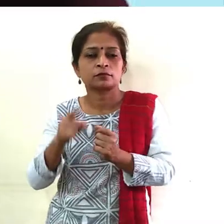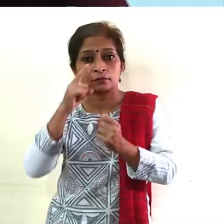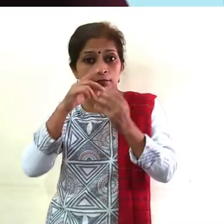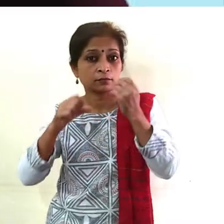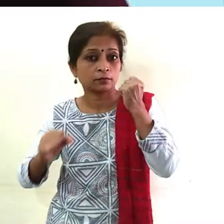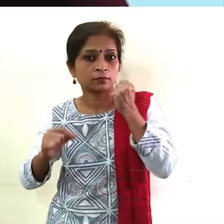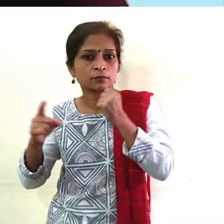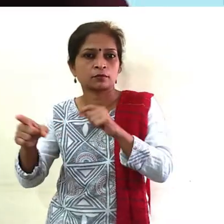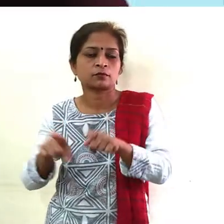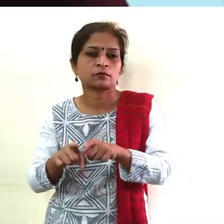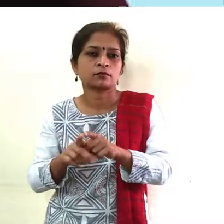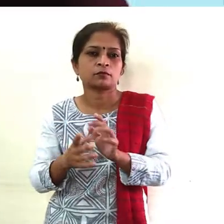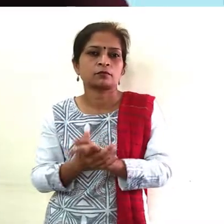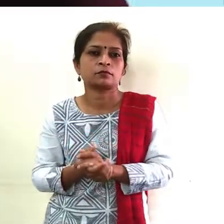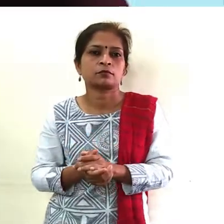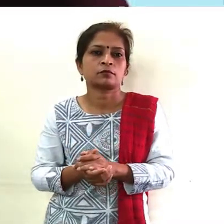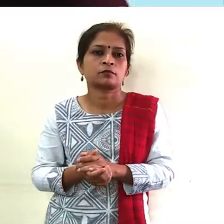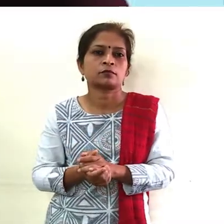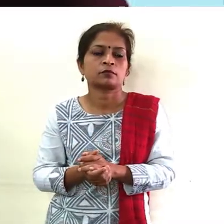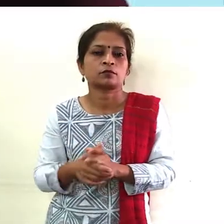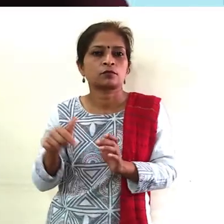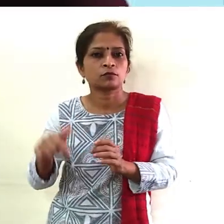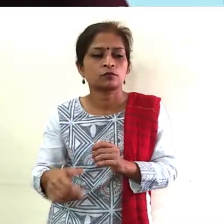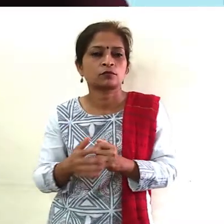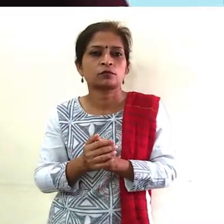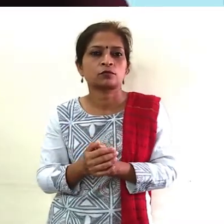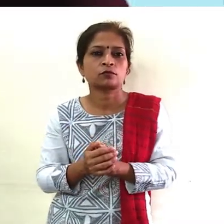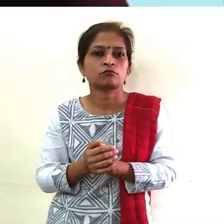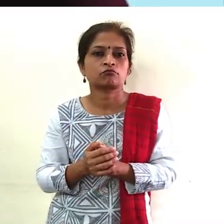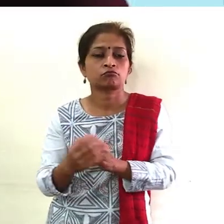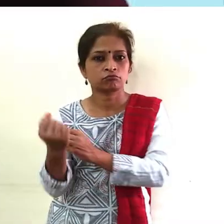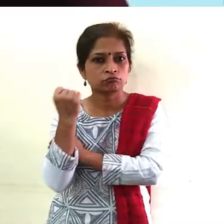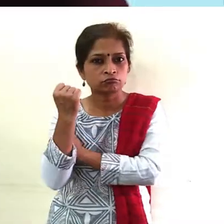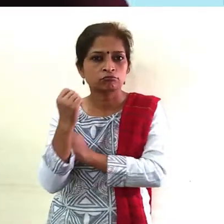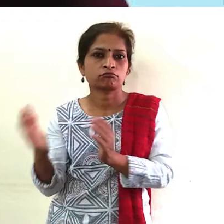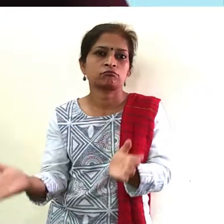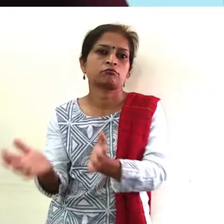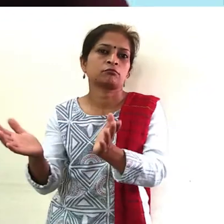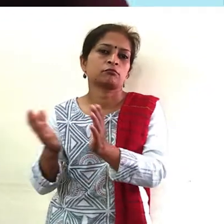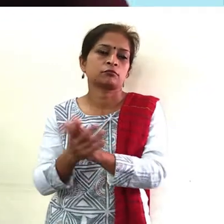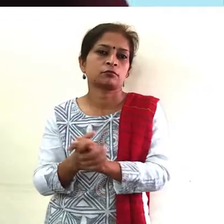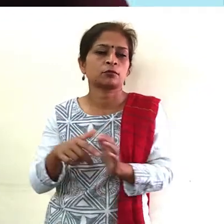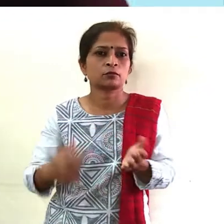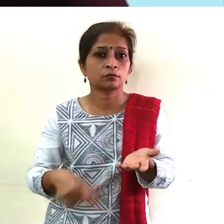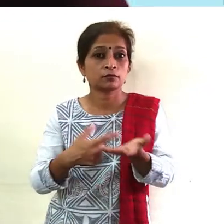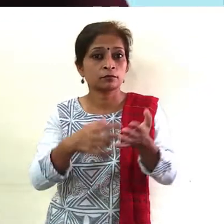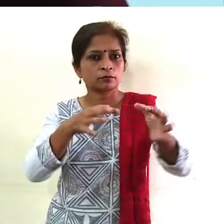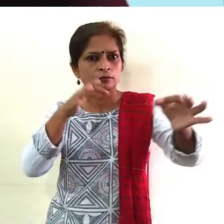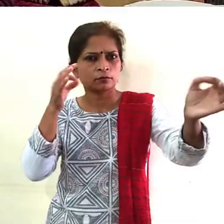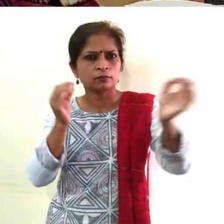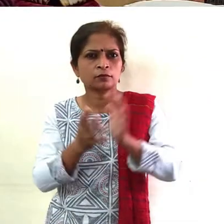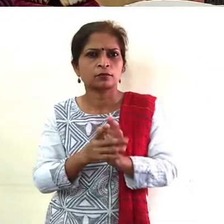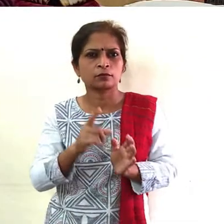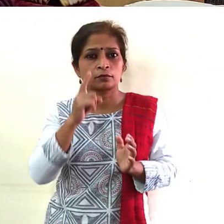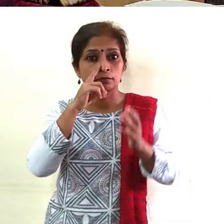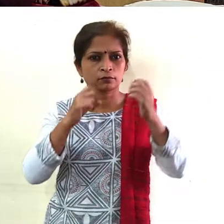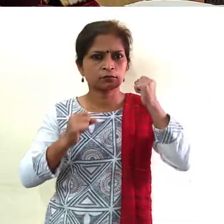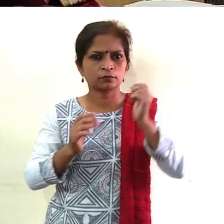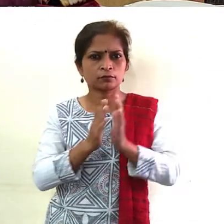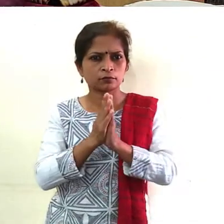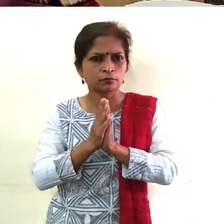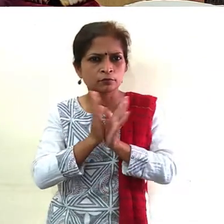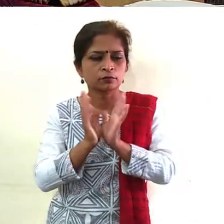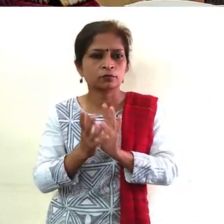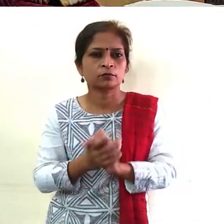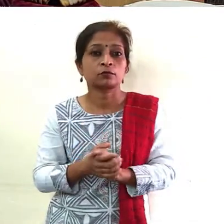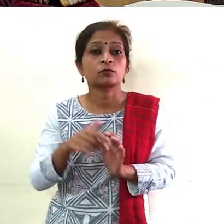जो देवियां होती है वो सत्व की तरफ जागृत करती है अपनी शक्तियों को। तो रामचंद्र जी ने जो पूजा की माँ दुर्गा की, इसी